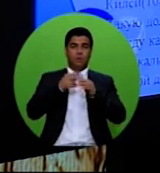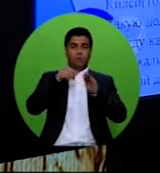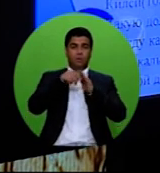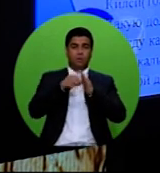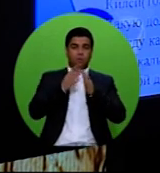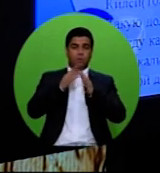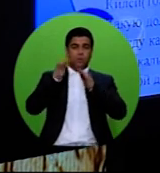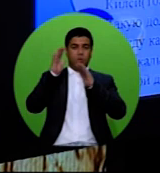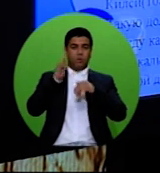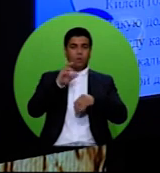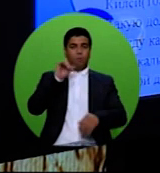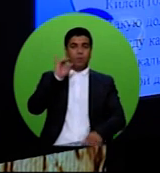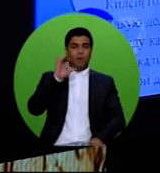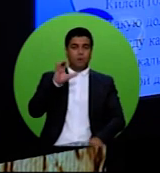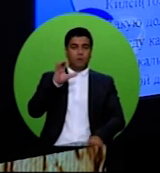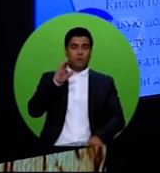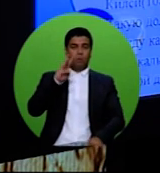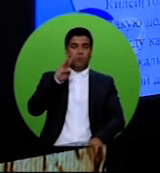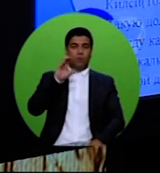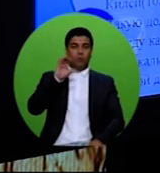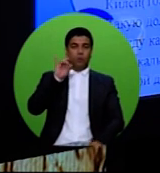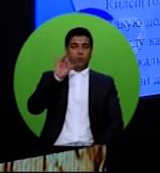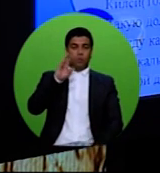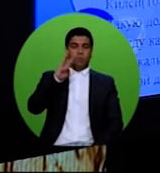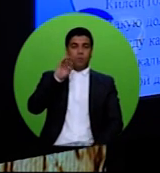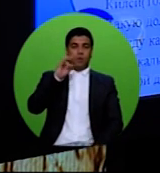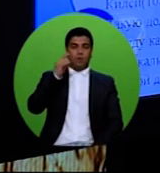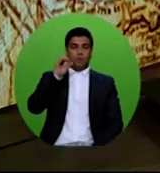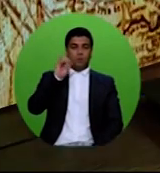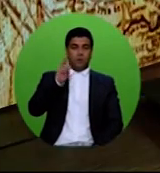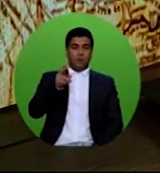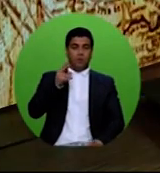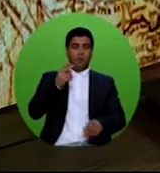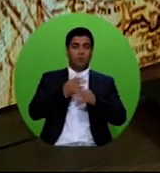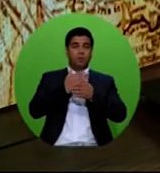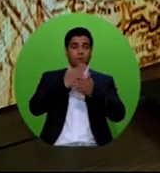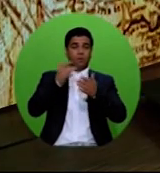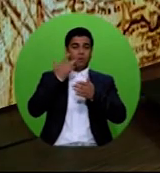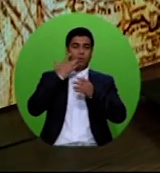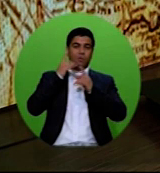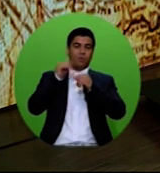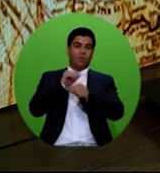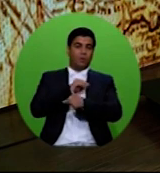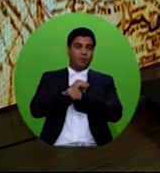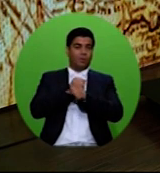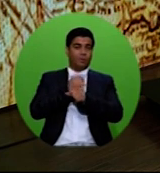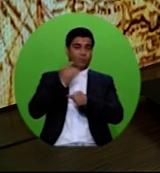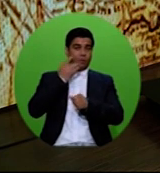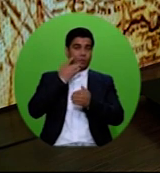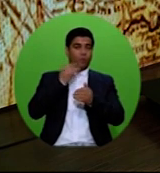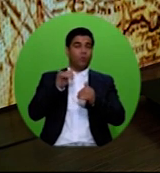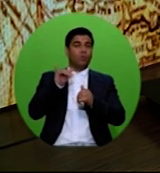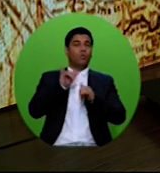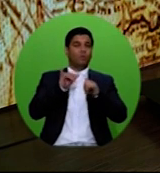обитает снежный барс Сурок Менсбира? Мы все с вами ездим отдыхать, так скажем,